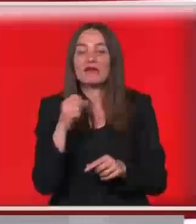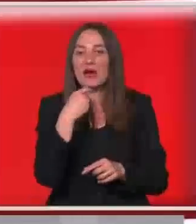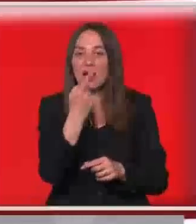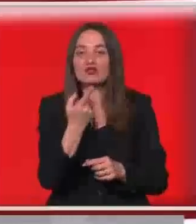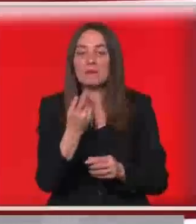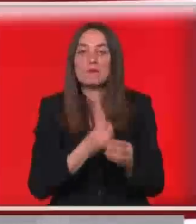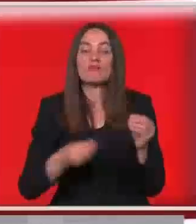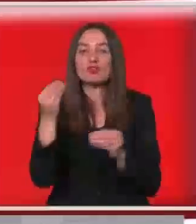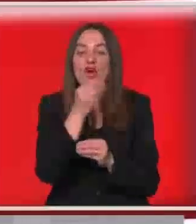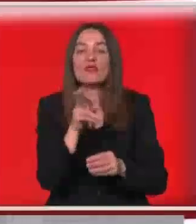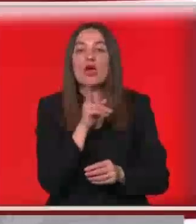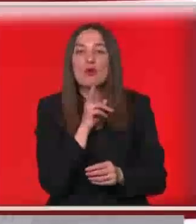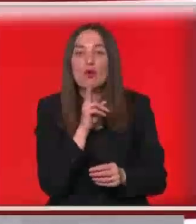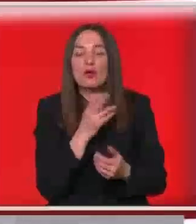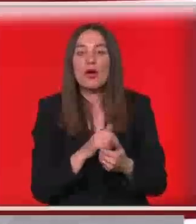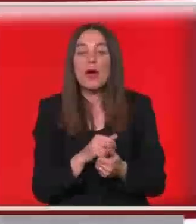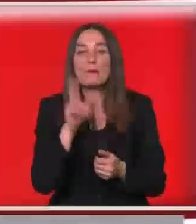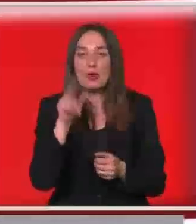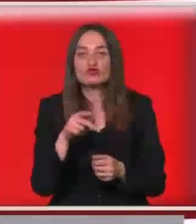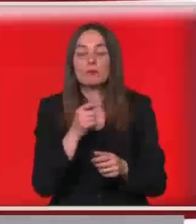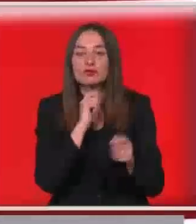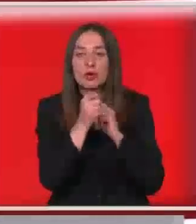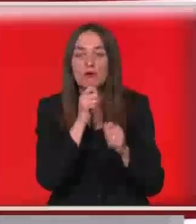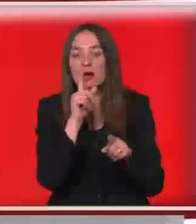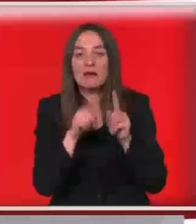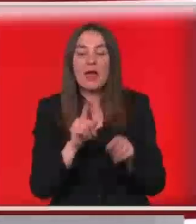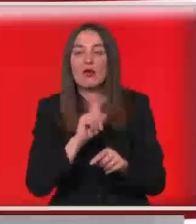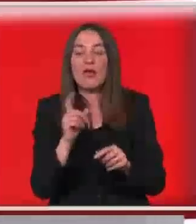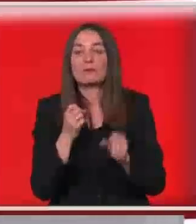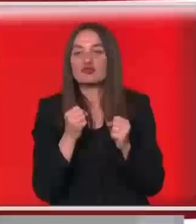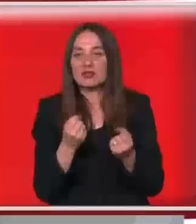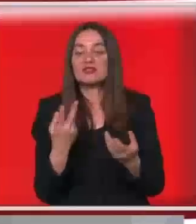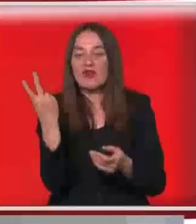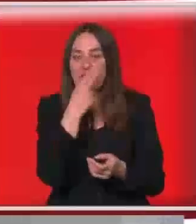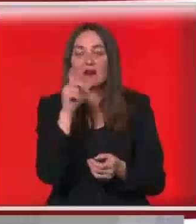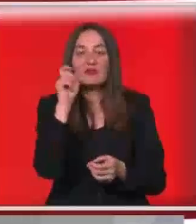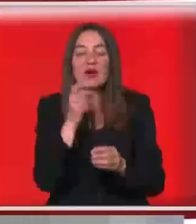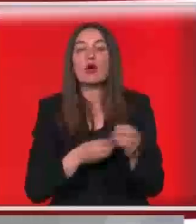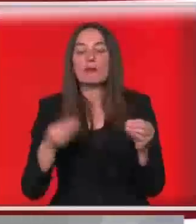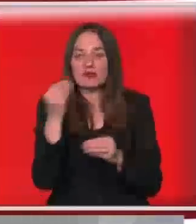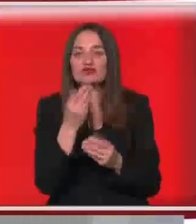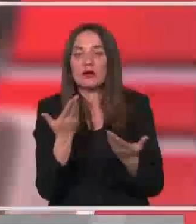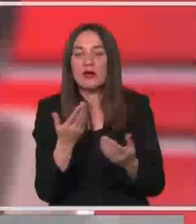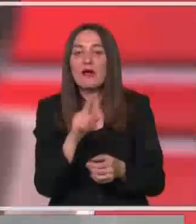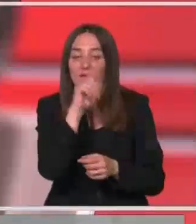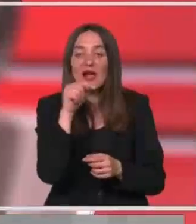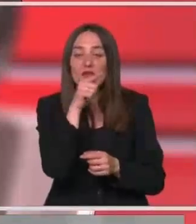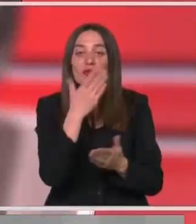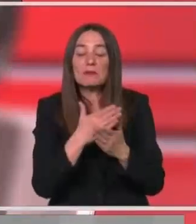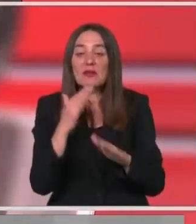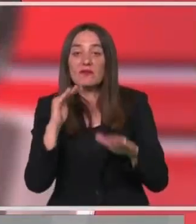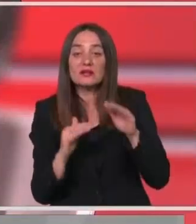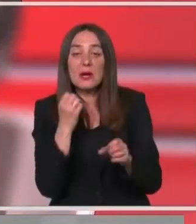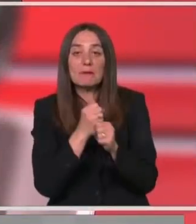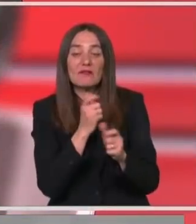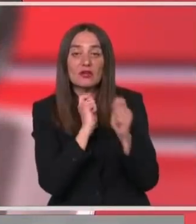nije neko povećanje koje možemo da se dogovorimo, neko ne može da izdrži. Naravno, svako povećanje je... Dobro, ali da li ćete biti fleksibilni da